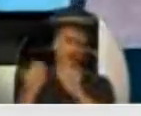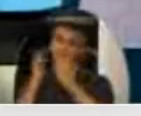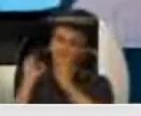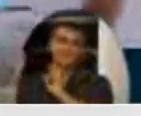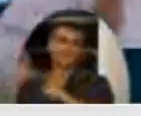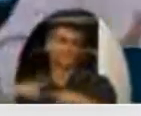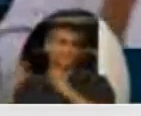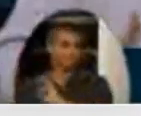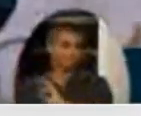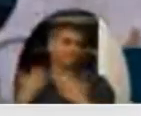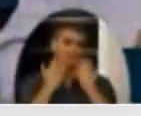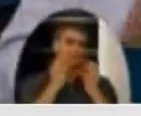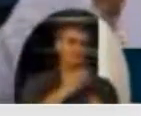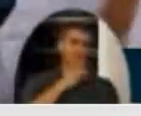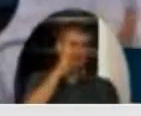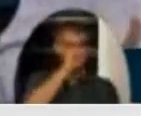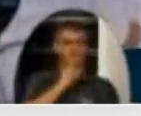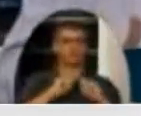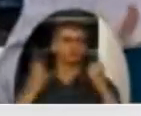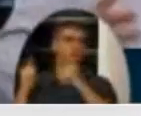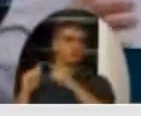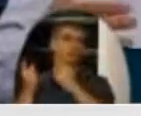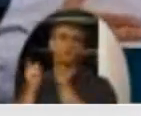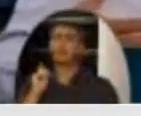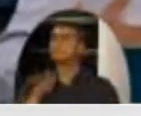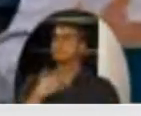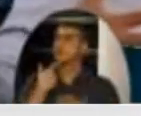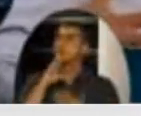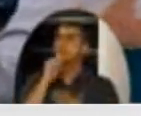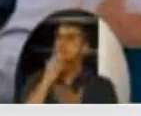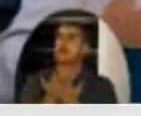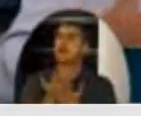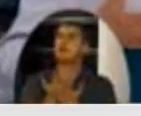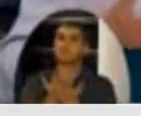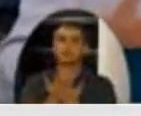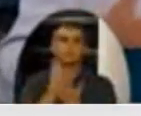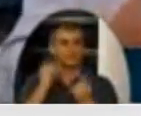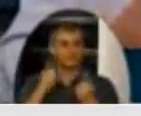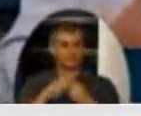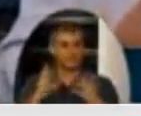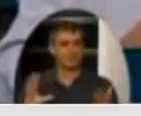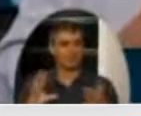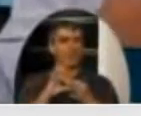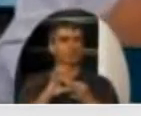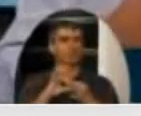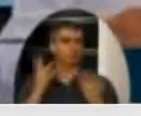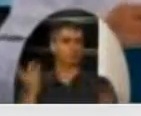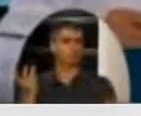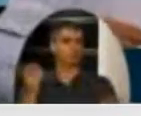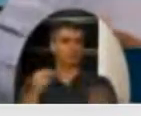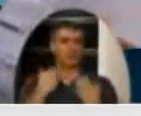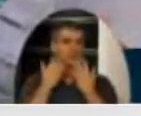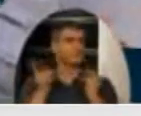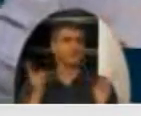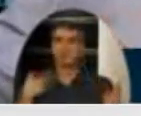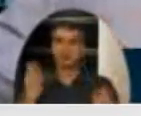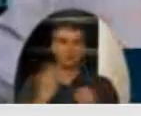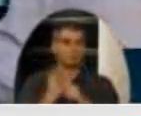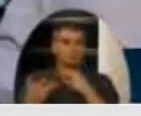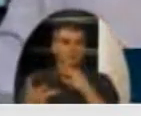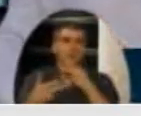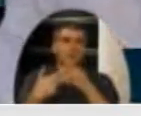לחלוטין, וצריך להבין את זה, בסכסוך צריך קודם כל לפתור, קצת לגשר בין נרטיבים, ואת זה אנחנו אפילו לא מצליחים